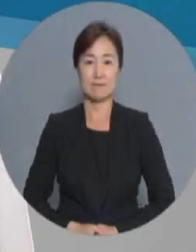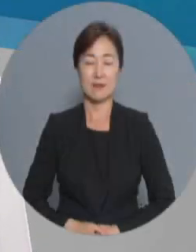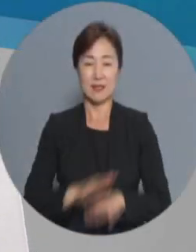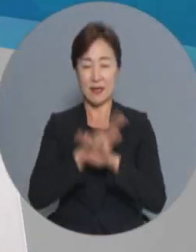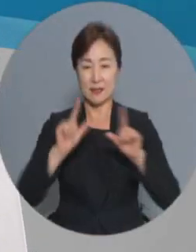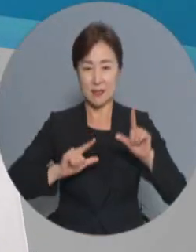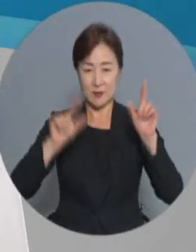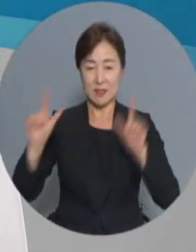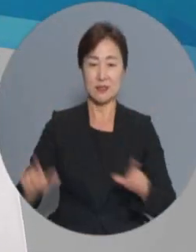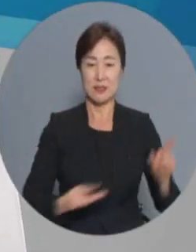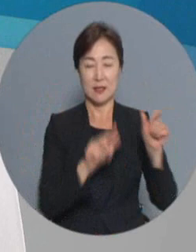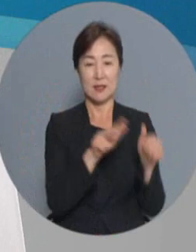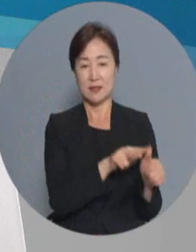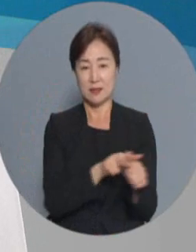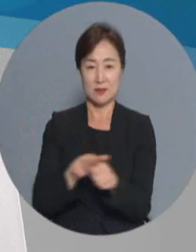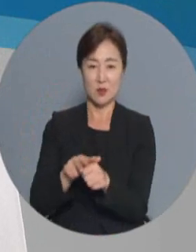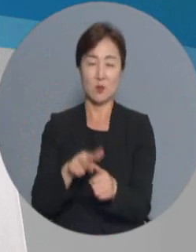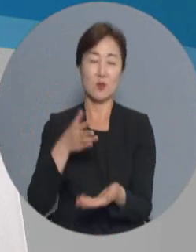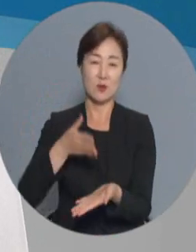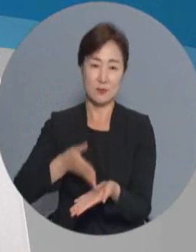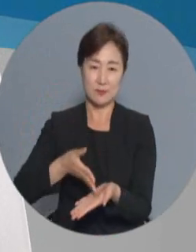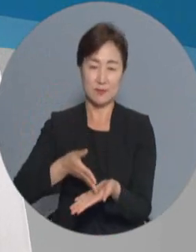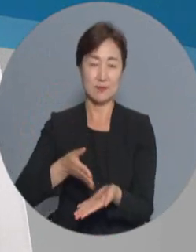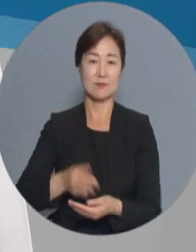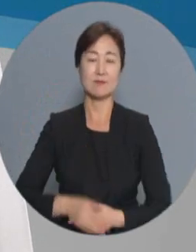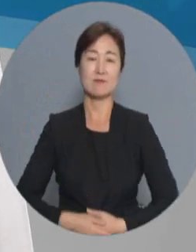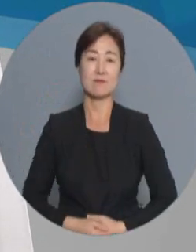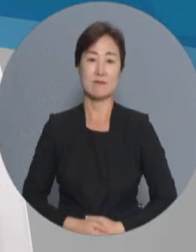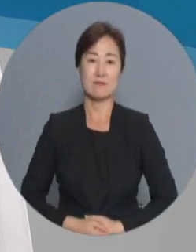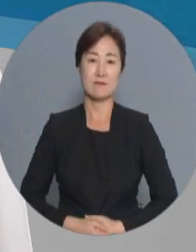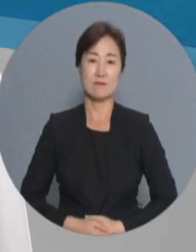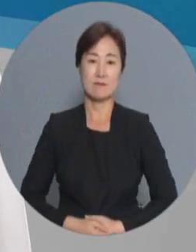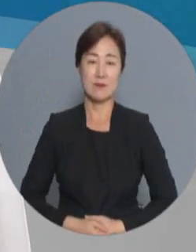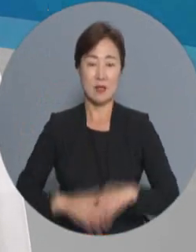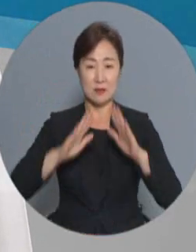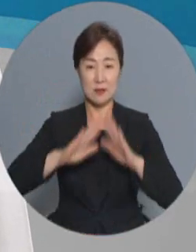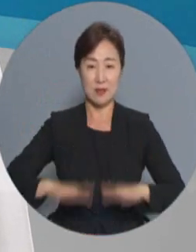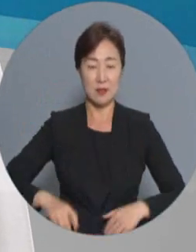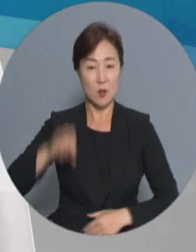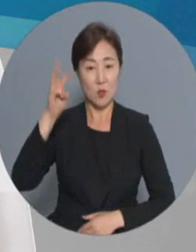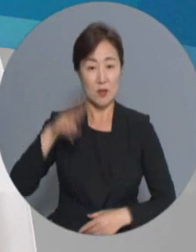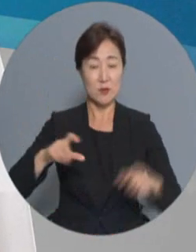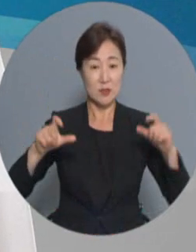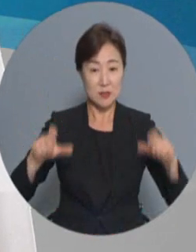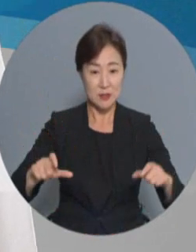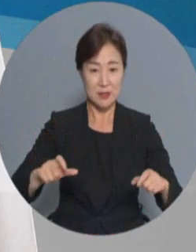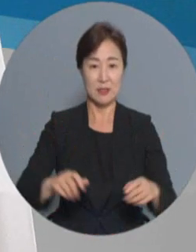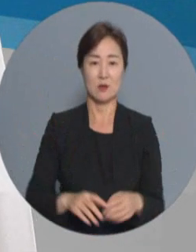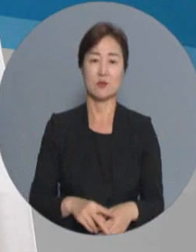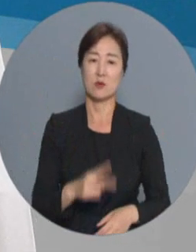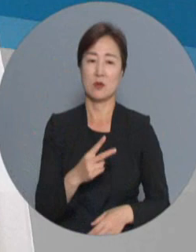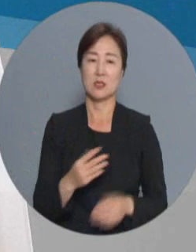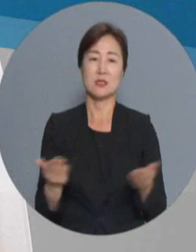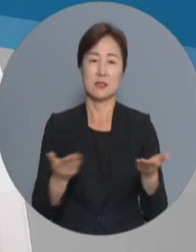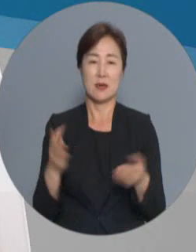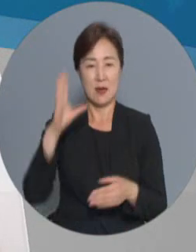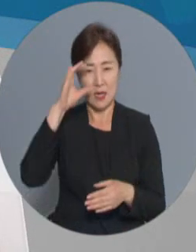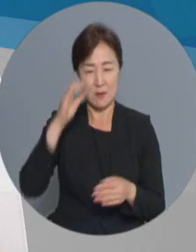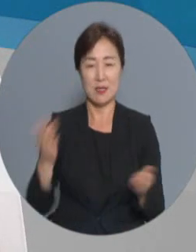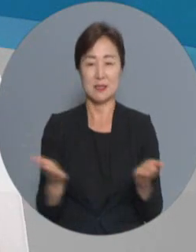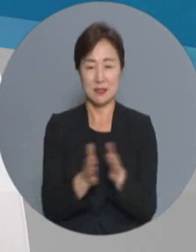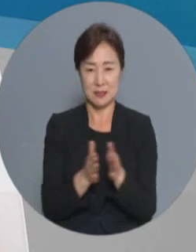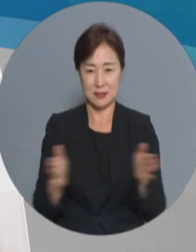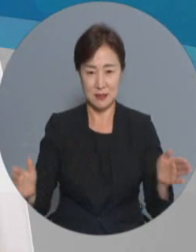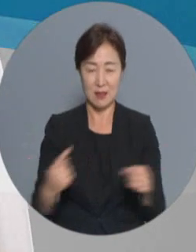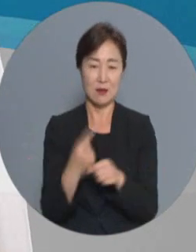날씨와 생활 정보 정리해 드리는 생활 포커스입니다 전남과 광주에서 올해 부업에 뛰어든 비율이 지난해에 비해